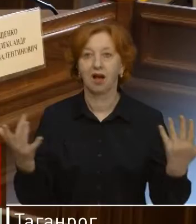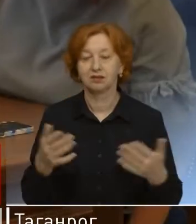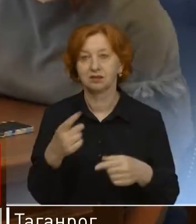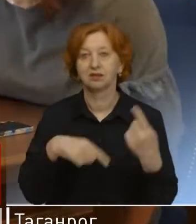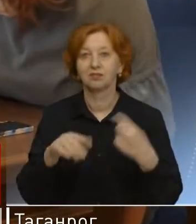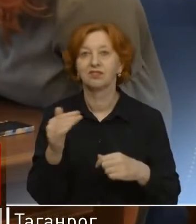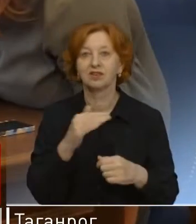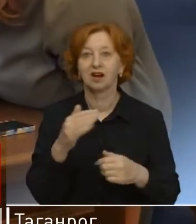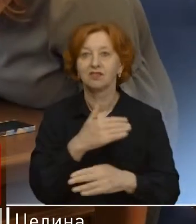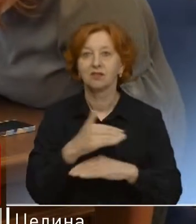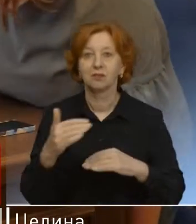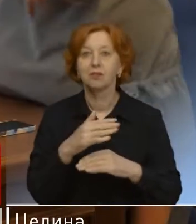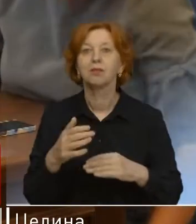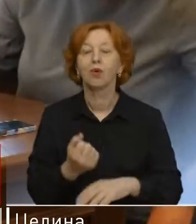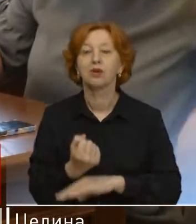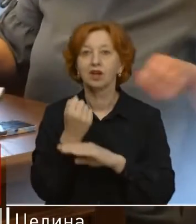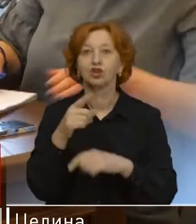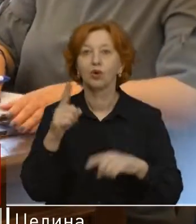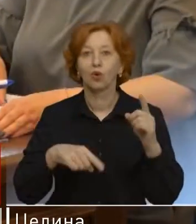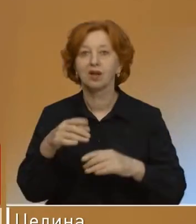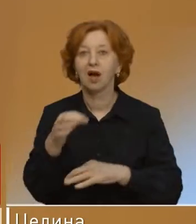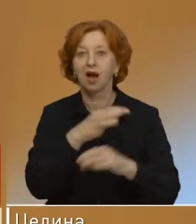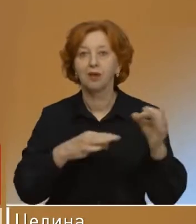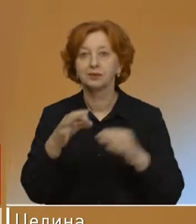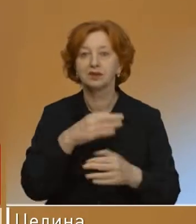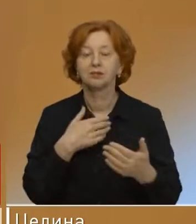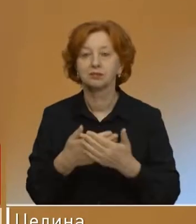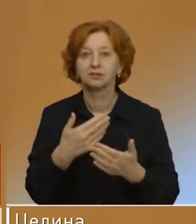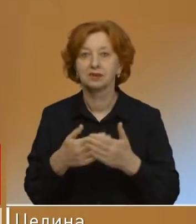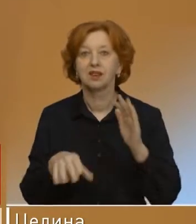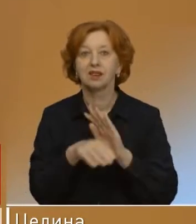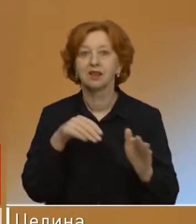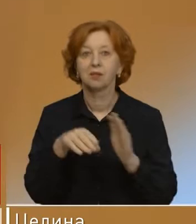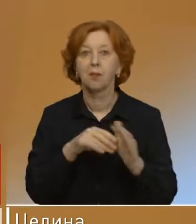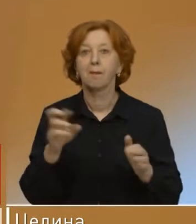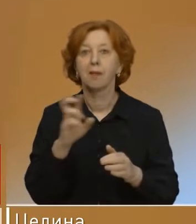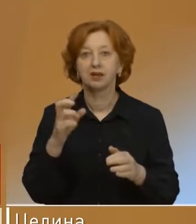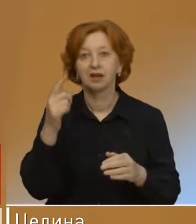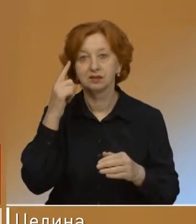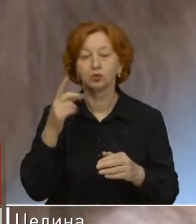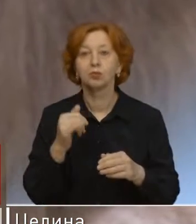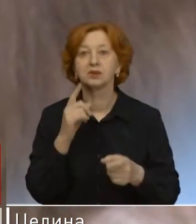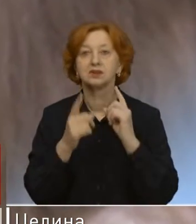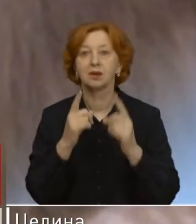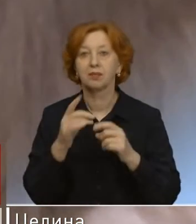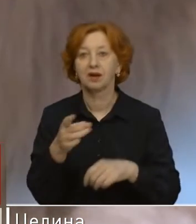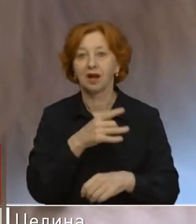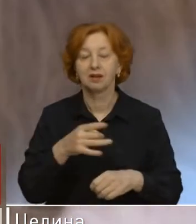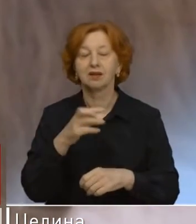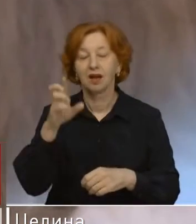федеральном уровне. Поддержку родителей и детей обсудили с общественниками депутаты Батайской городской думы, Заксобрания области